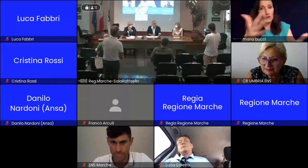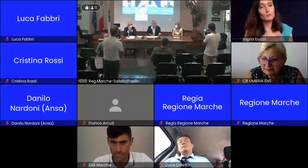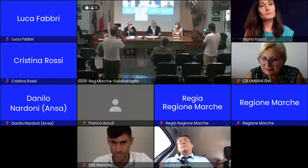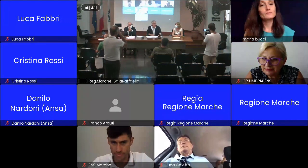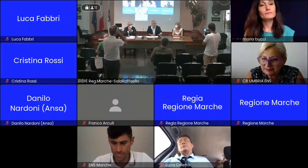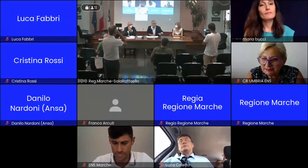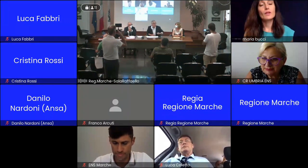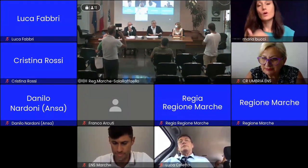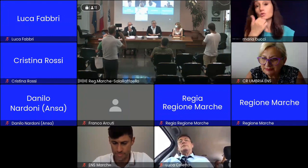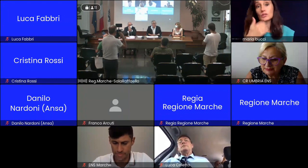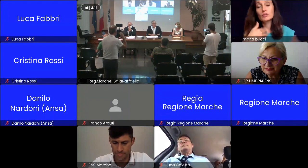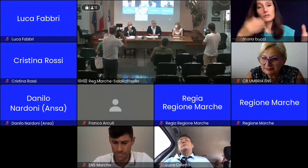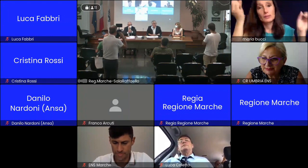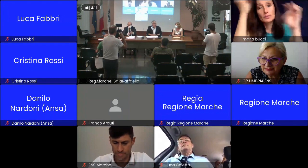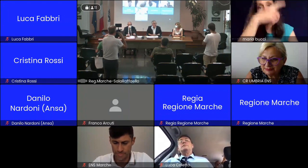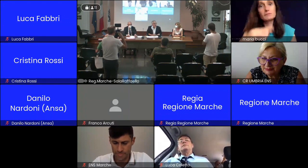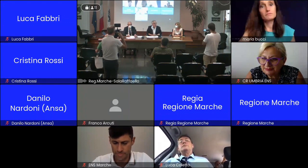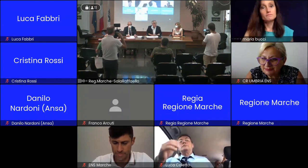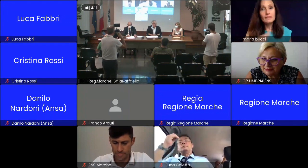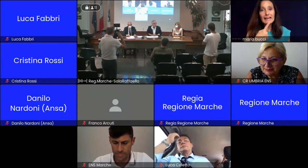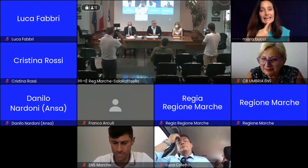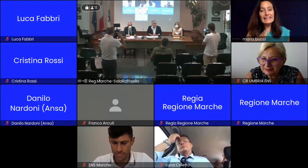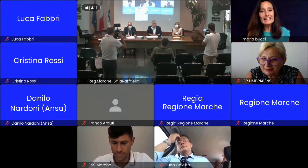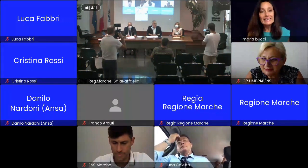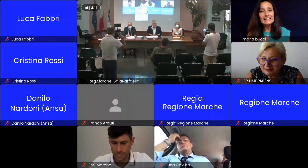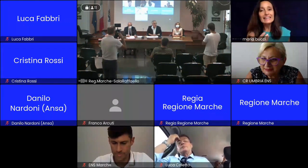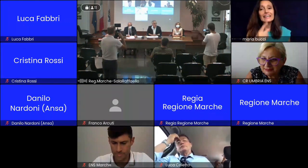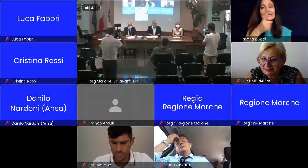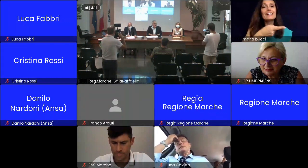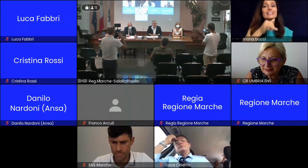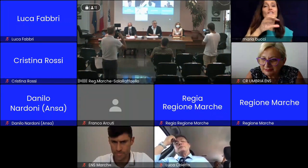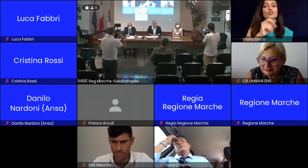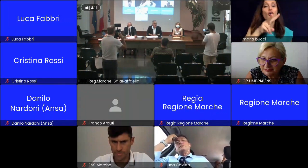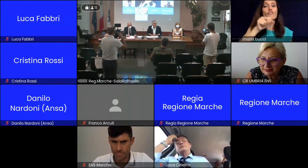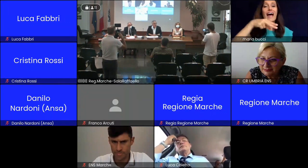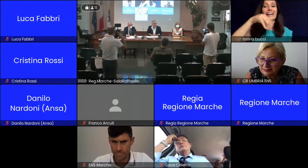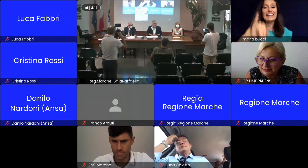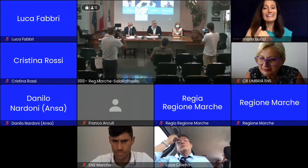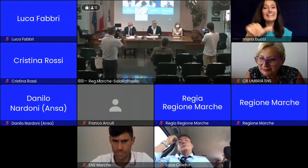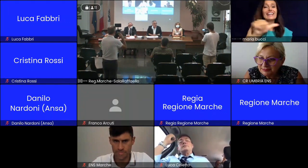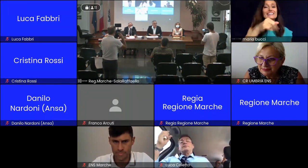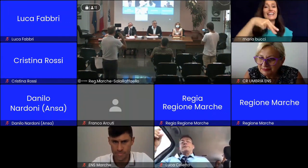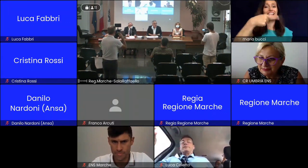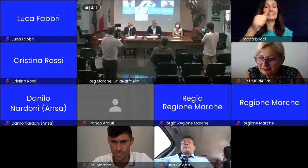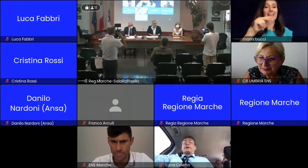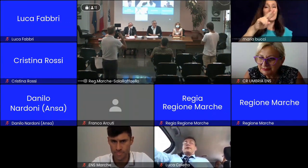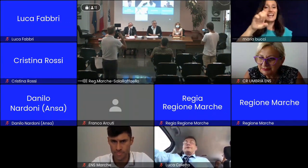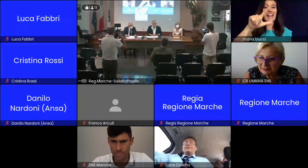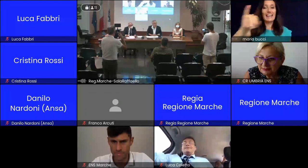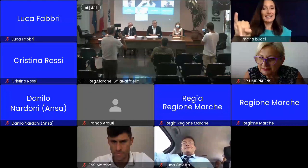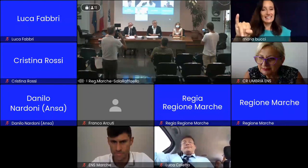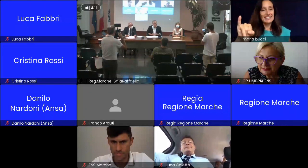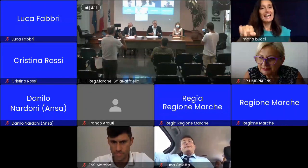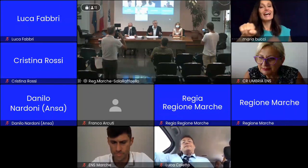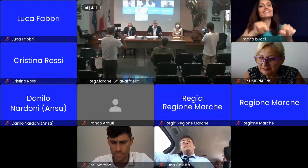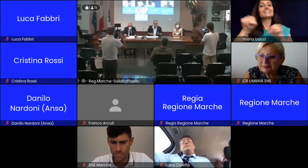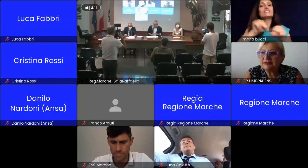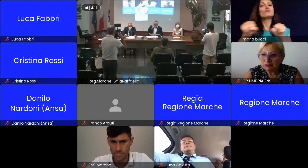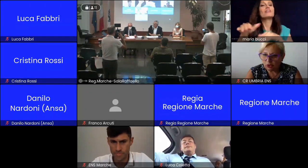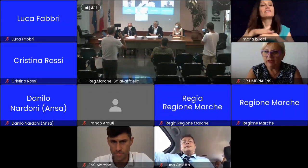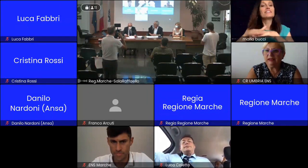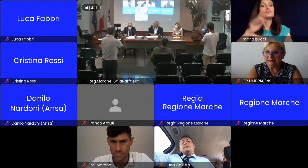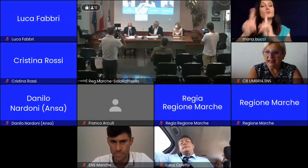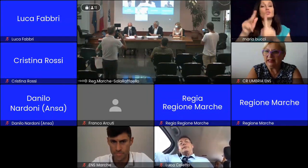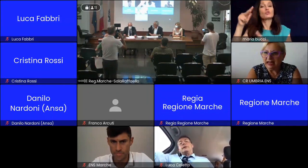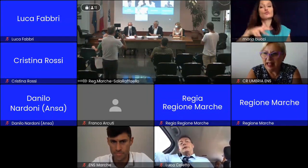sono Giovanni Santarelli, dirigente del Servizio Politico e Sociale della Regione Marche, e ora